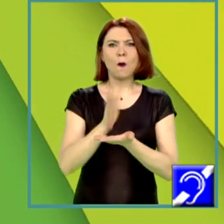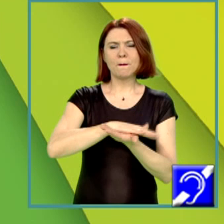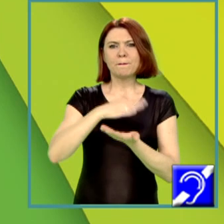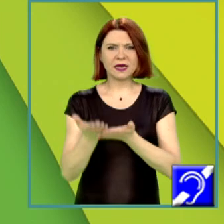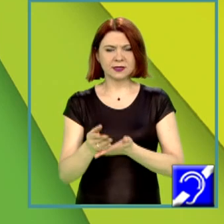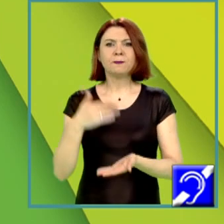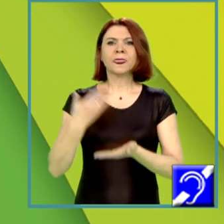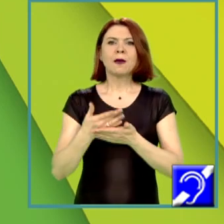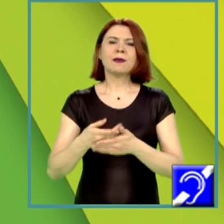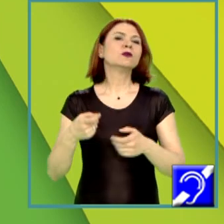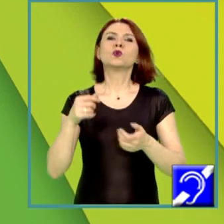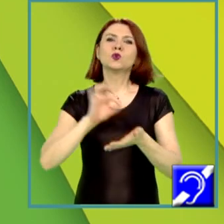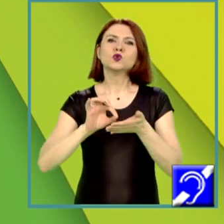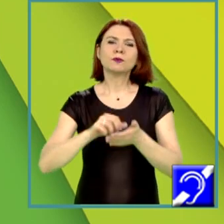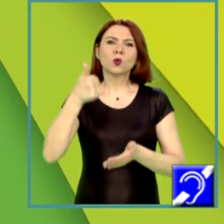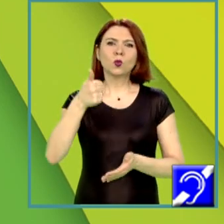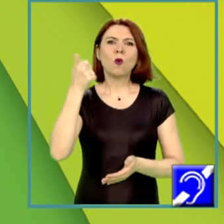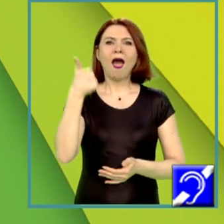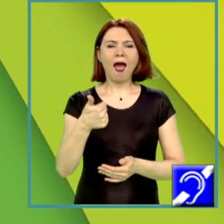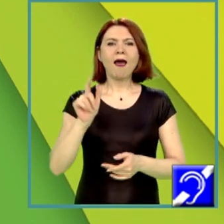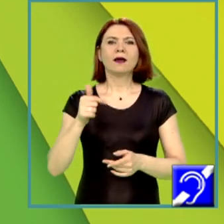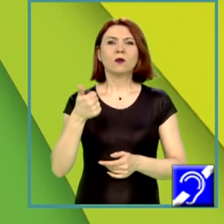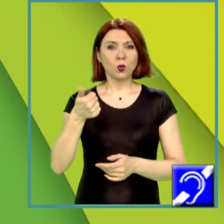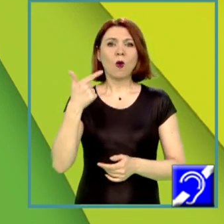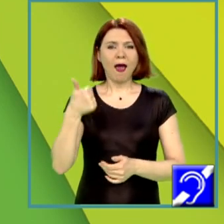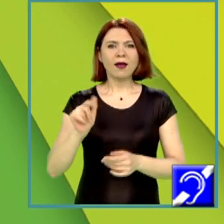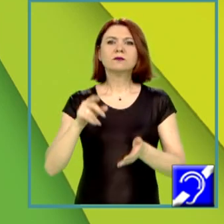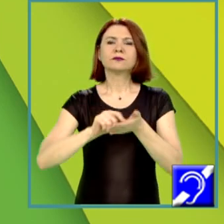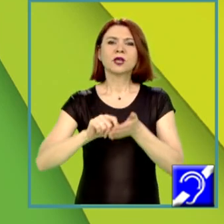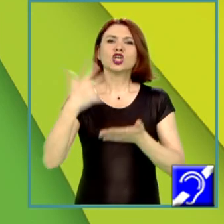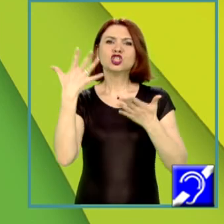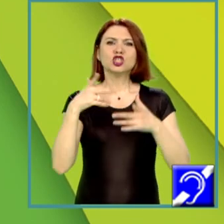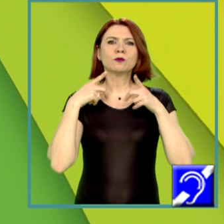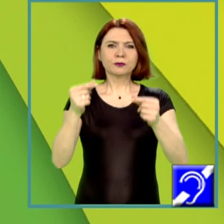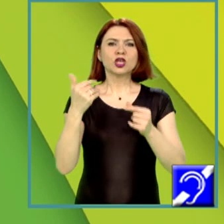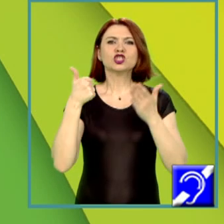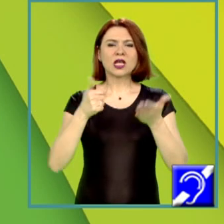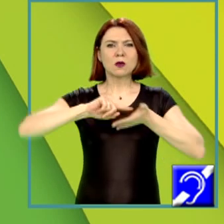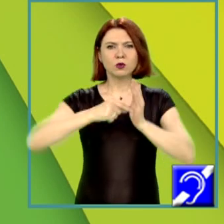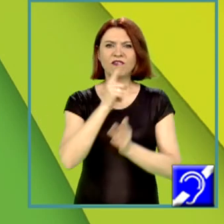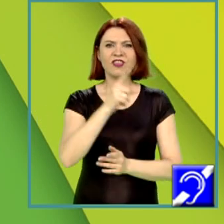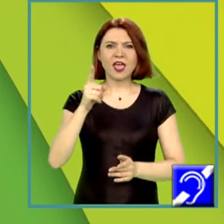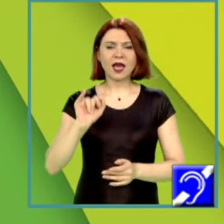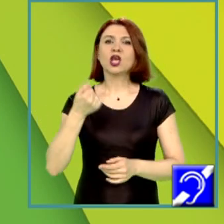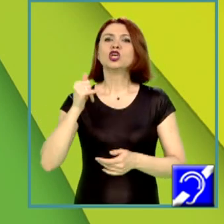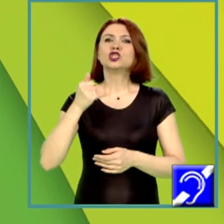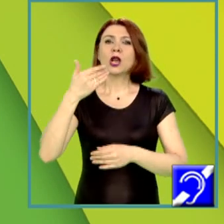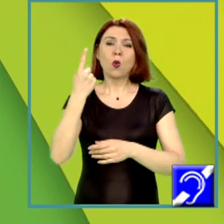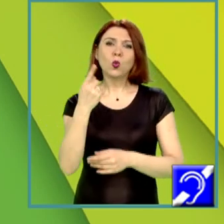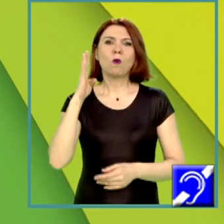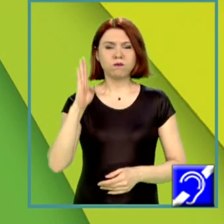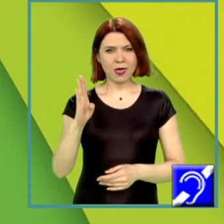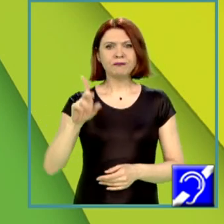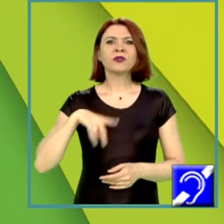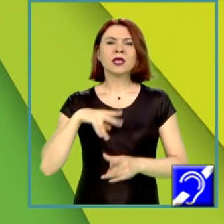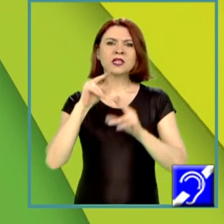pentru subiectul 1 a aveți de rezolvat 5 cerințe a câte șase puncte fiecare chiar la subiectul 1 b